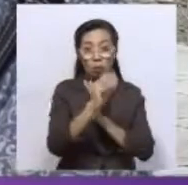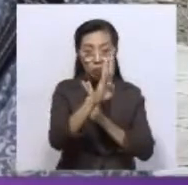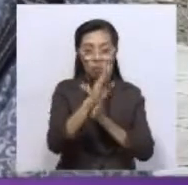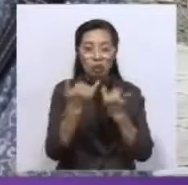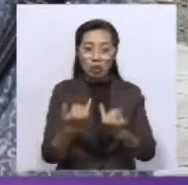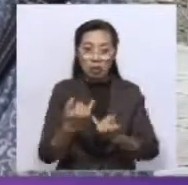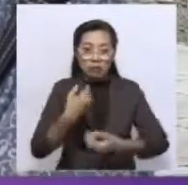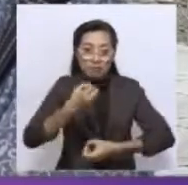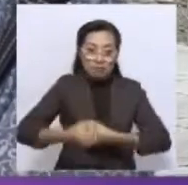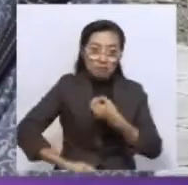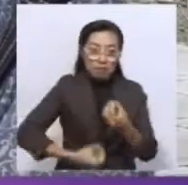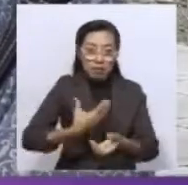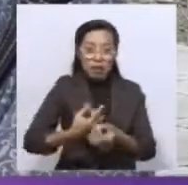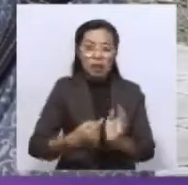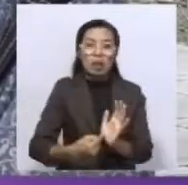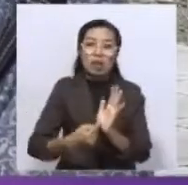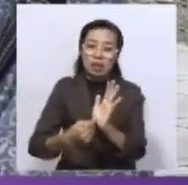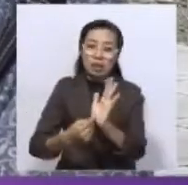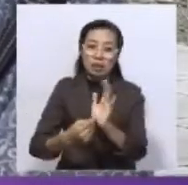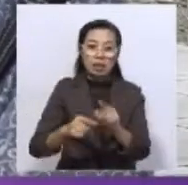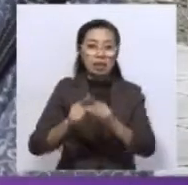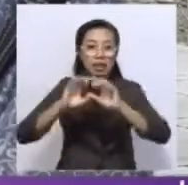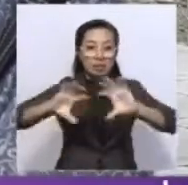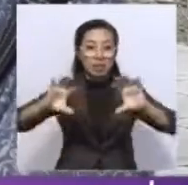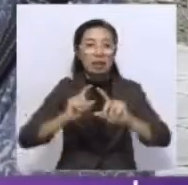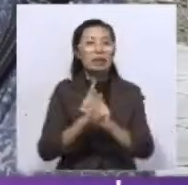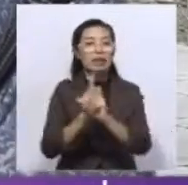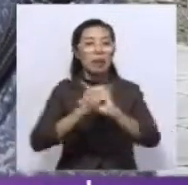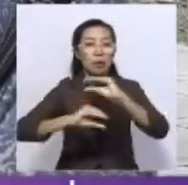าเสนอปัญหาสื่อใจถึงรัฐบาลตามโครงการไทยนิย